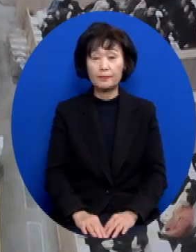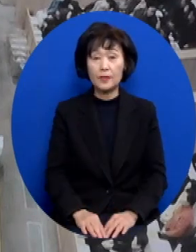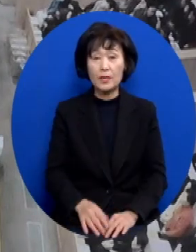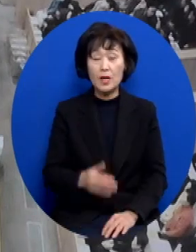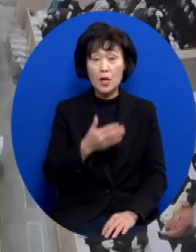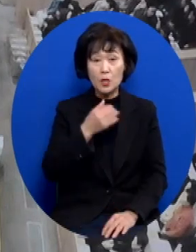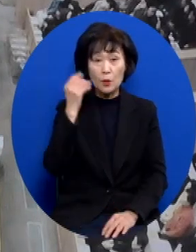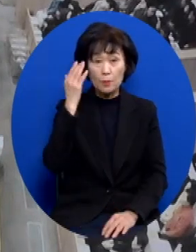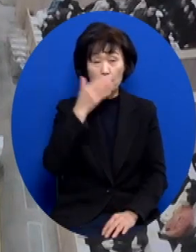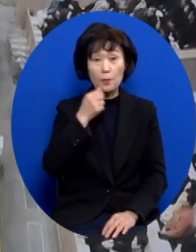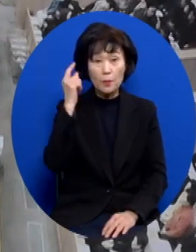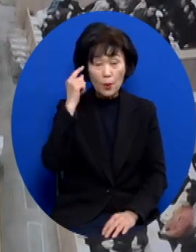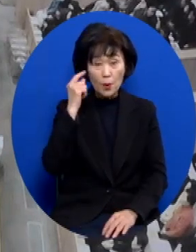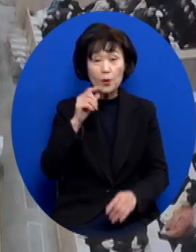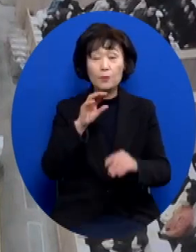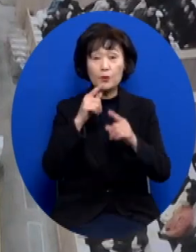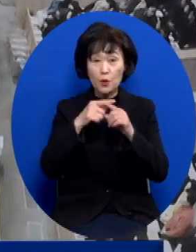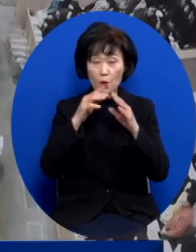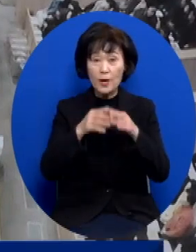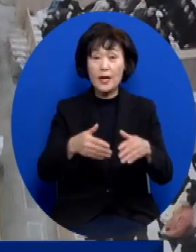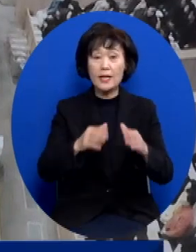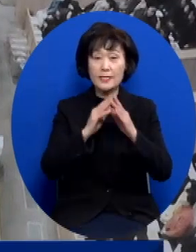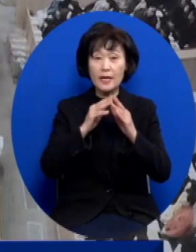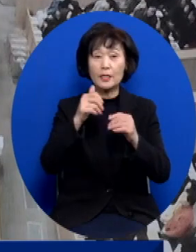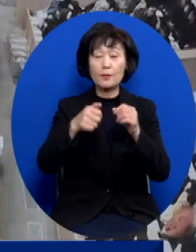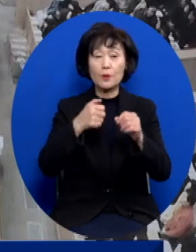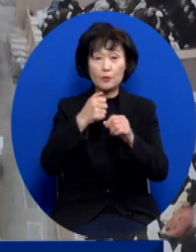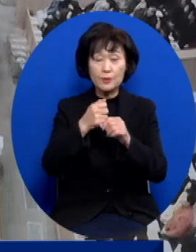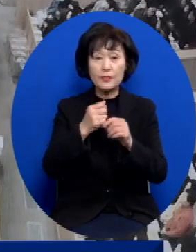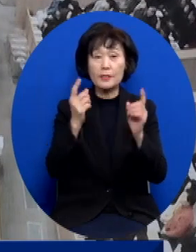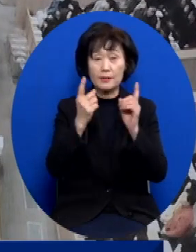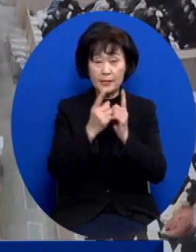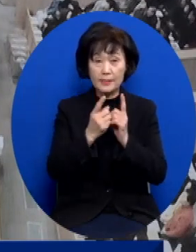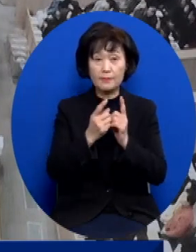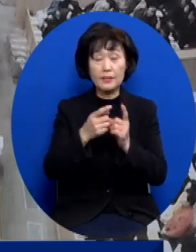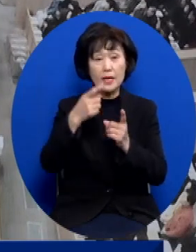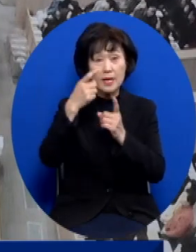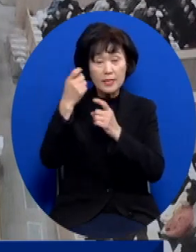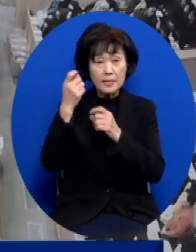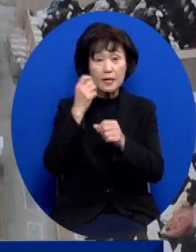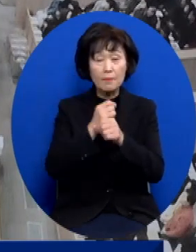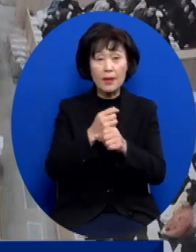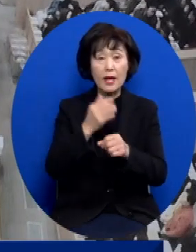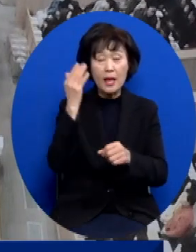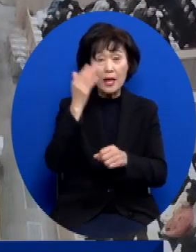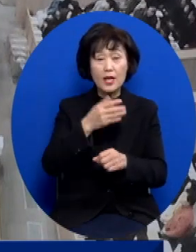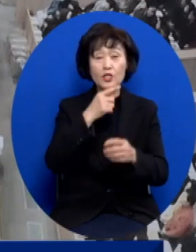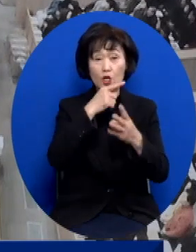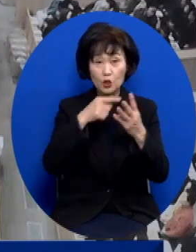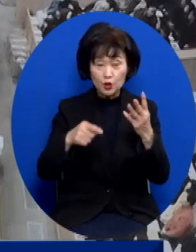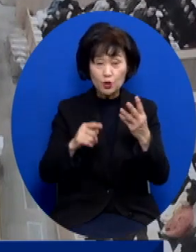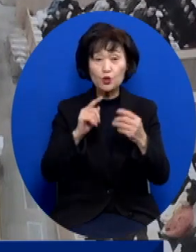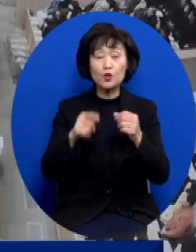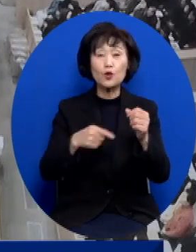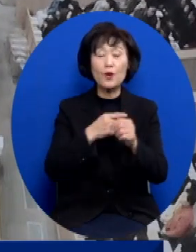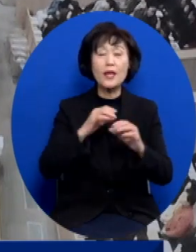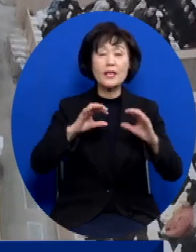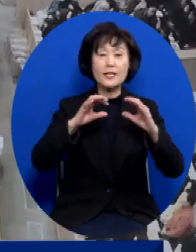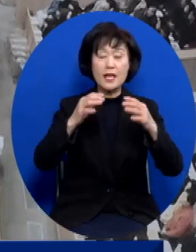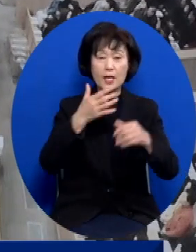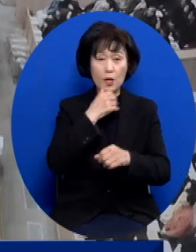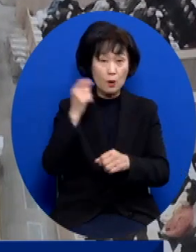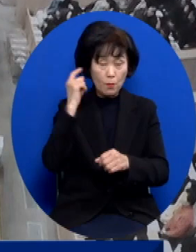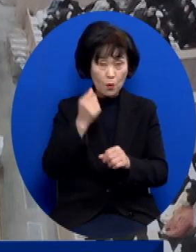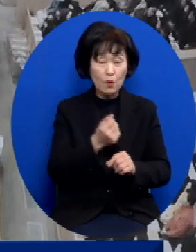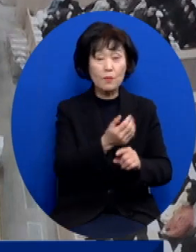청주중앙순복음교회가 지난달 29일 창립 50주년을 맞았습니다. 이를 기념해 청주를 넘어 전 세계로 복음을 전하고자